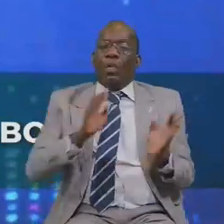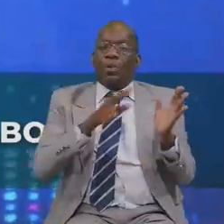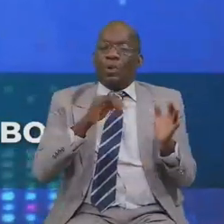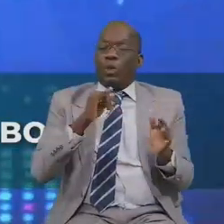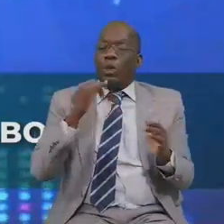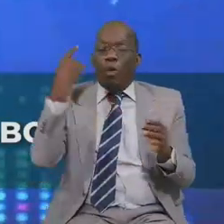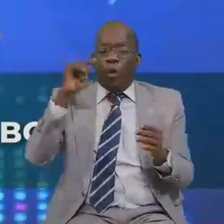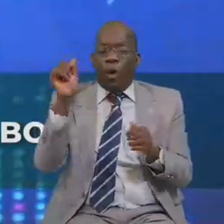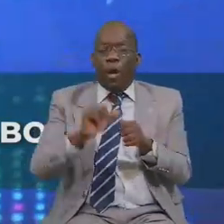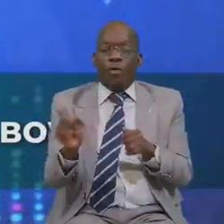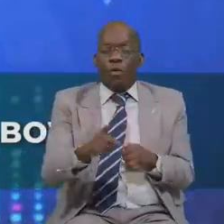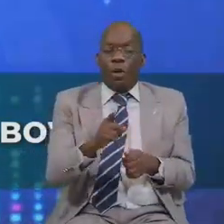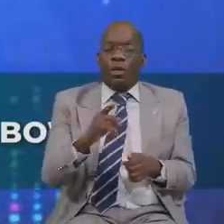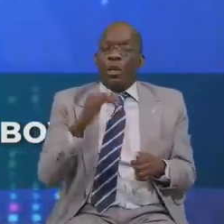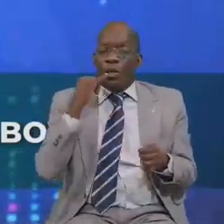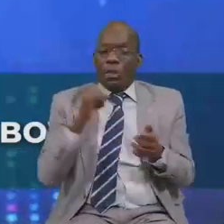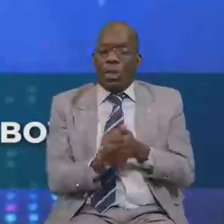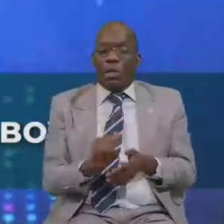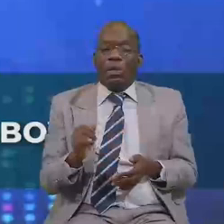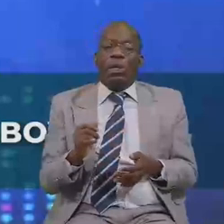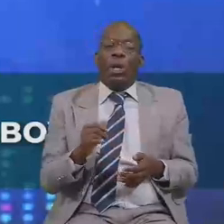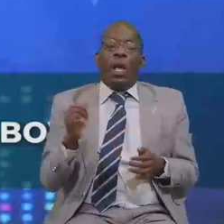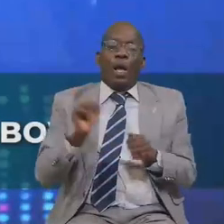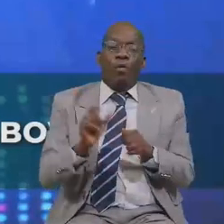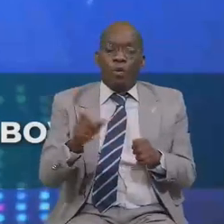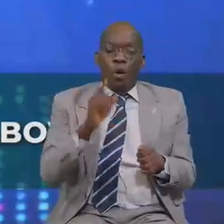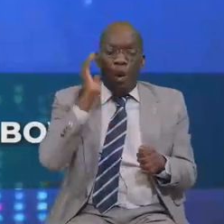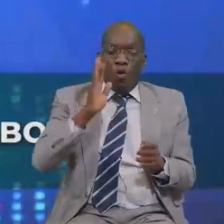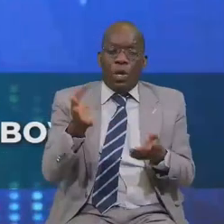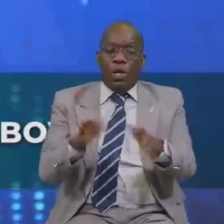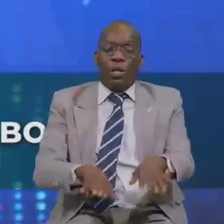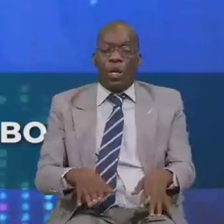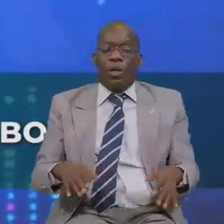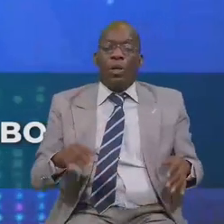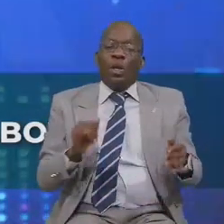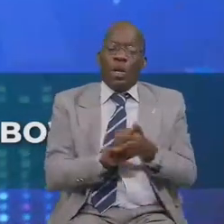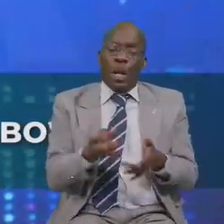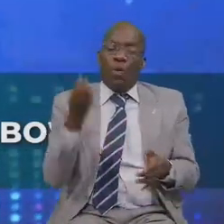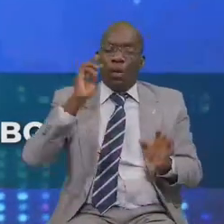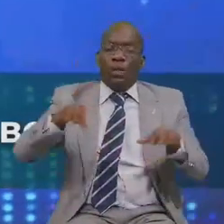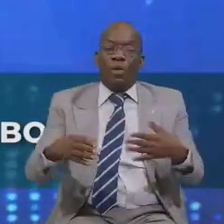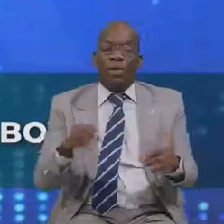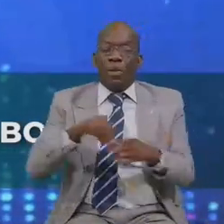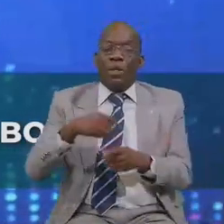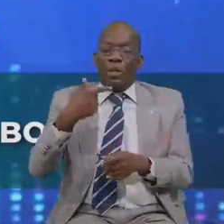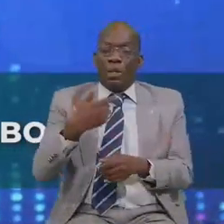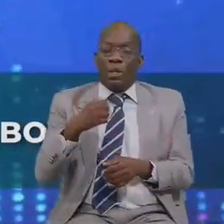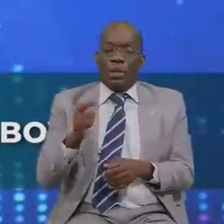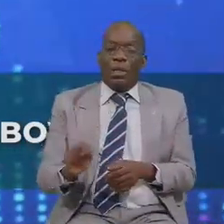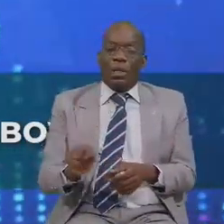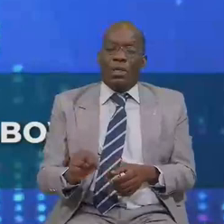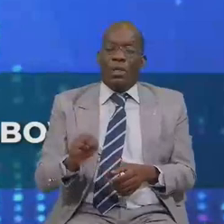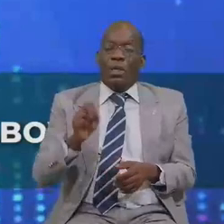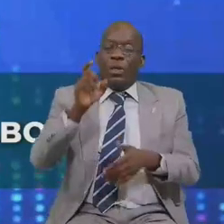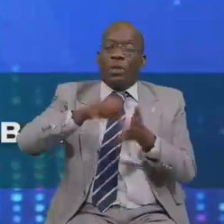c'est que tout le monde meure. Après tout, c'était donné en Genèse 3. Enoch a